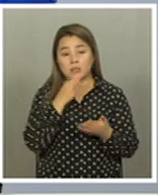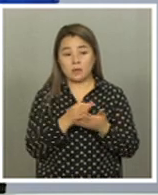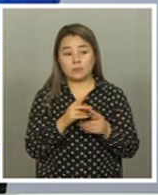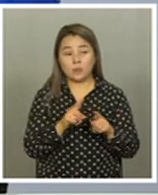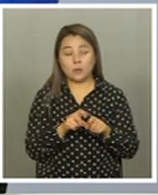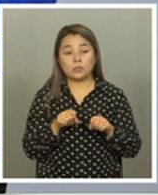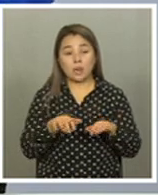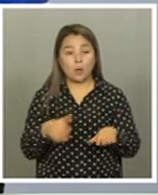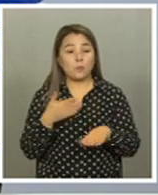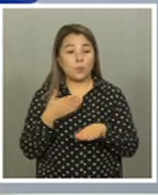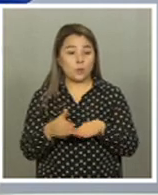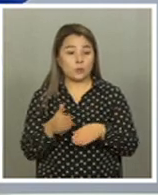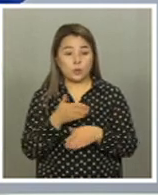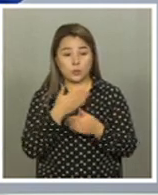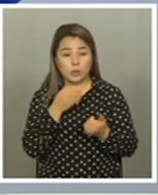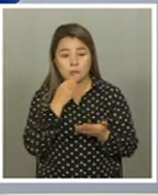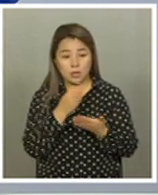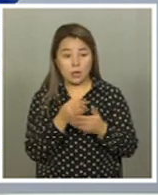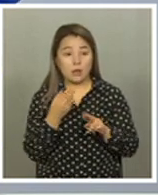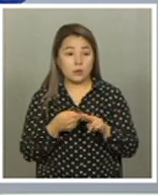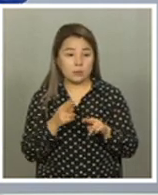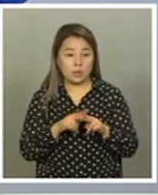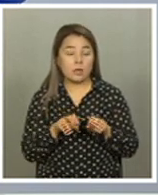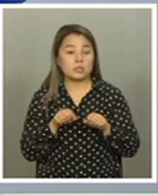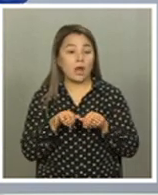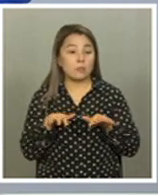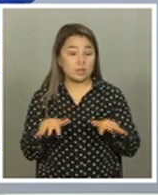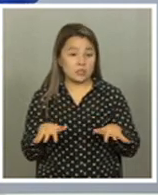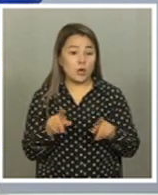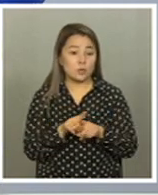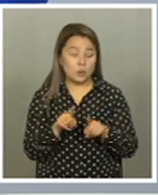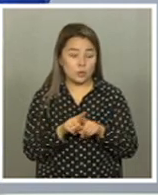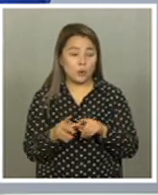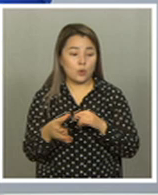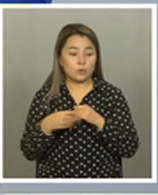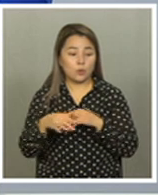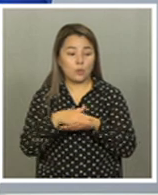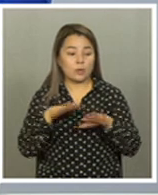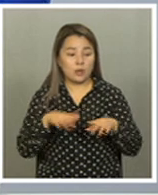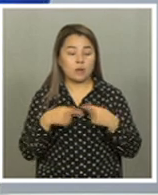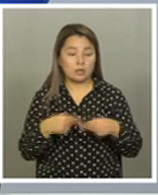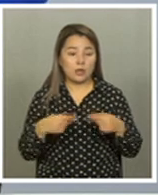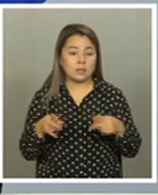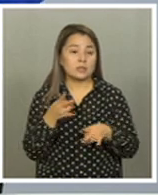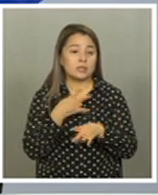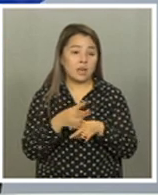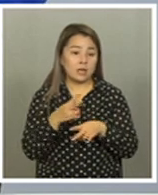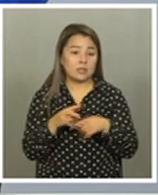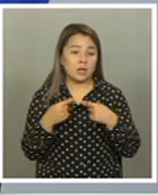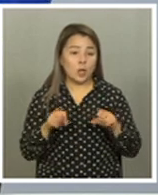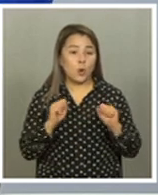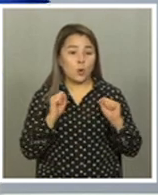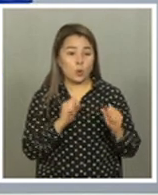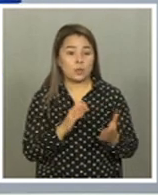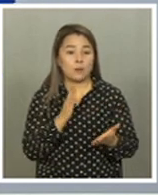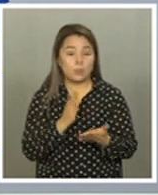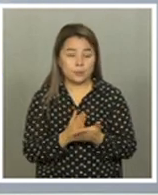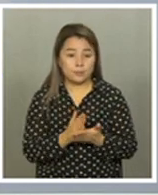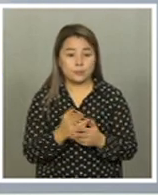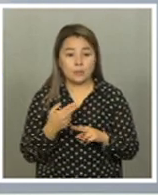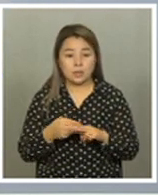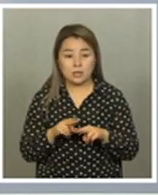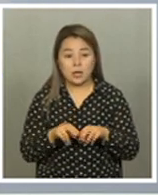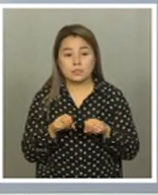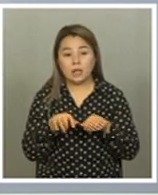бөліміне кірмейді, бірақ ол тамырды топырақтағы түрлі зиянды заттардан қорғап отырады.